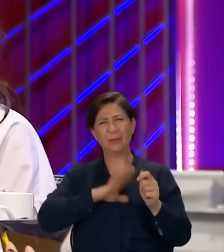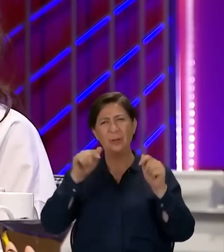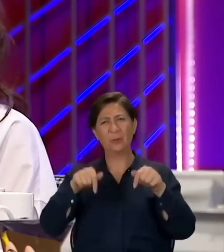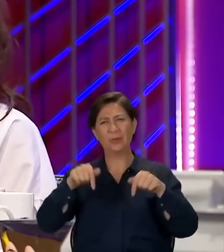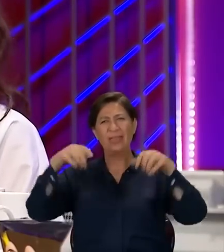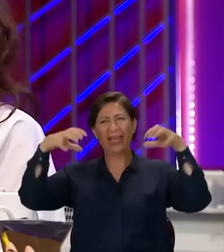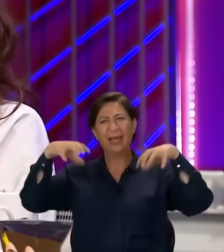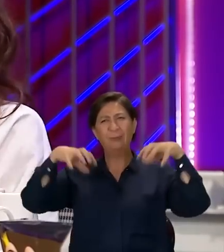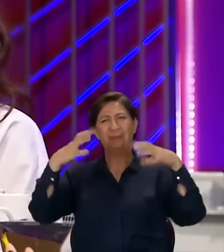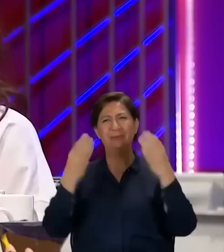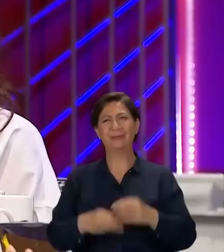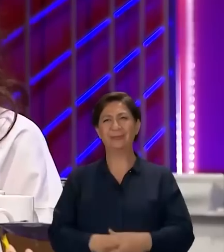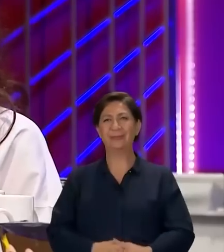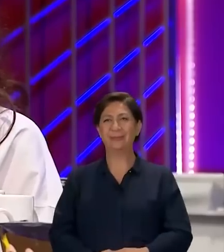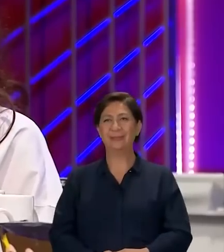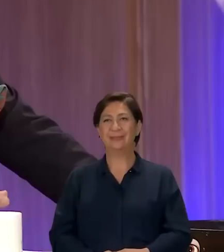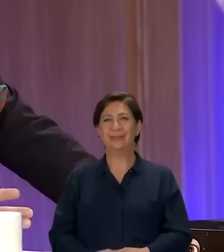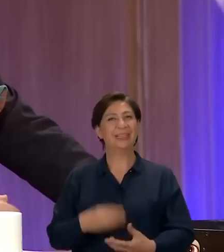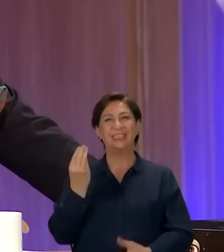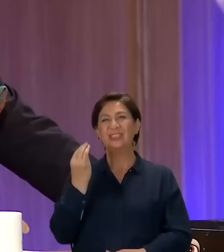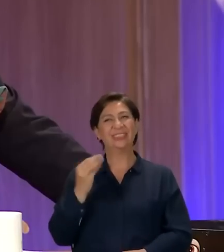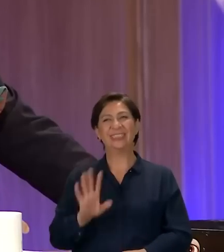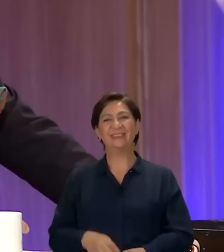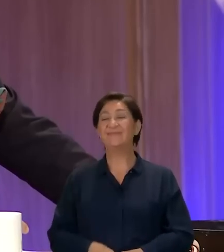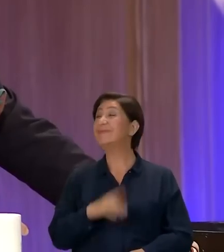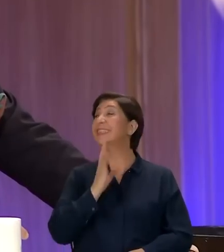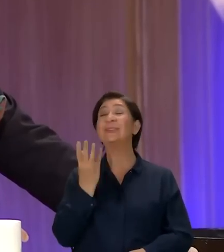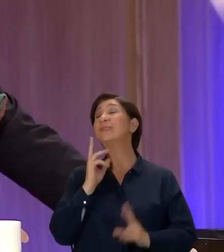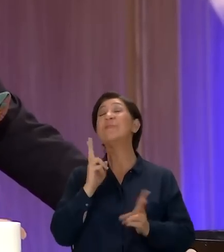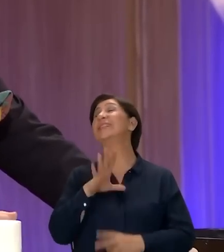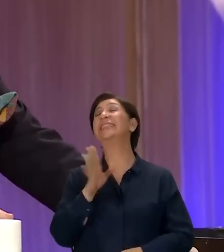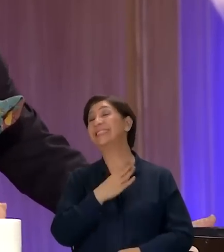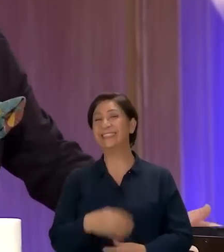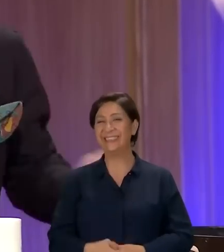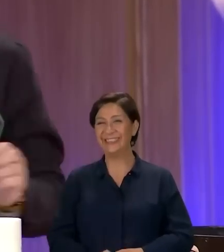de yağmur yağdı. Hey! Hiç iyi değil.